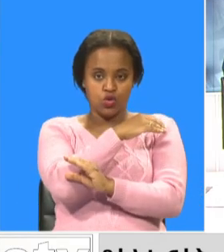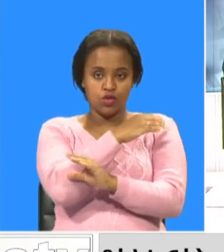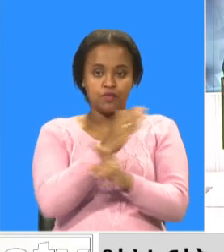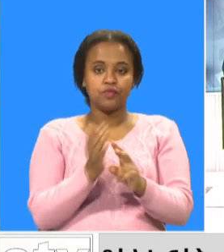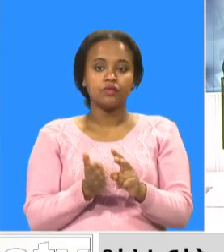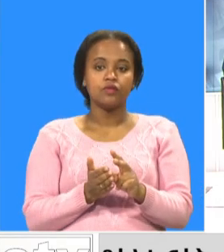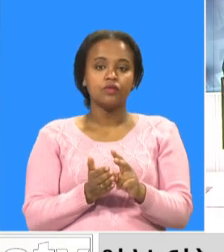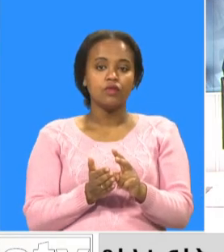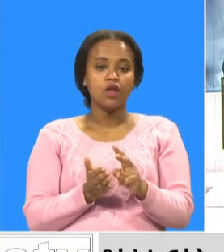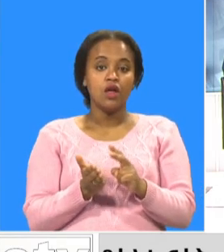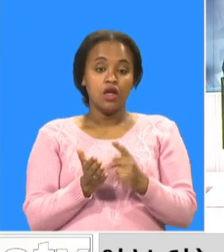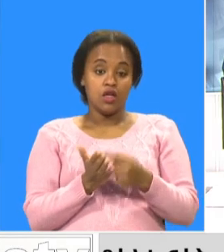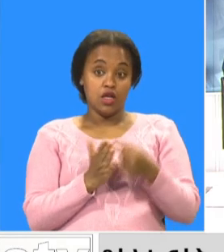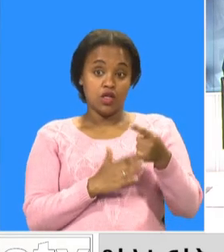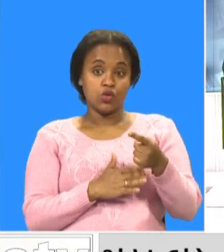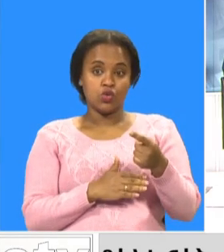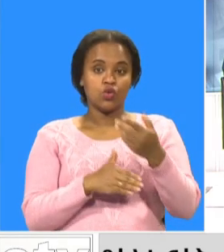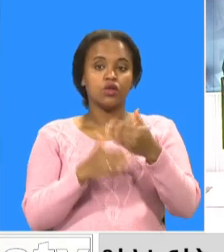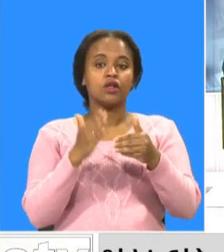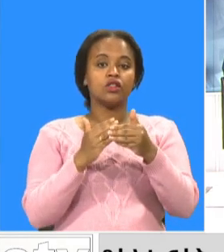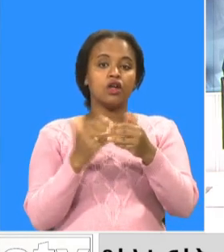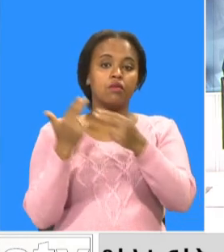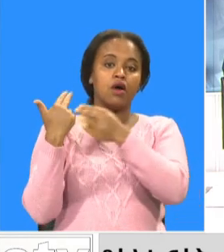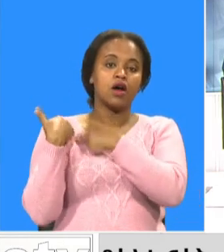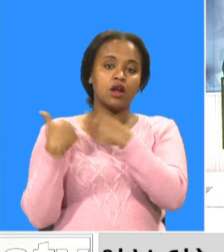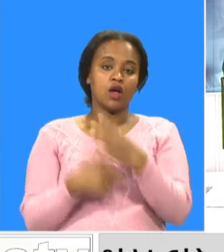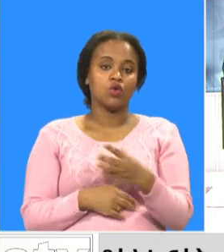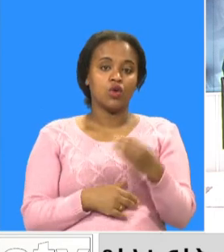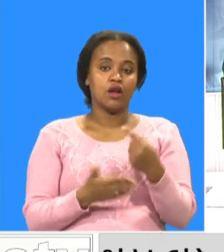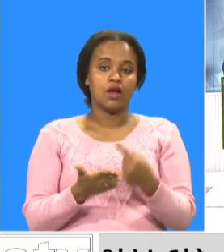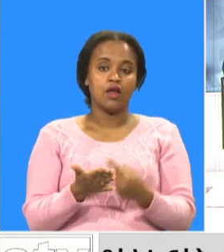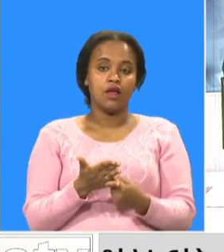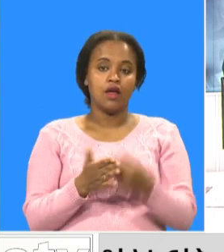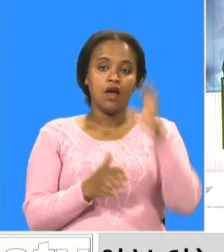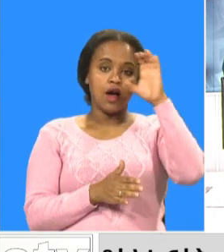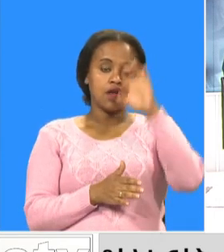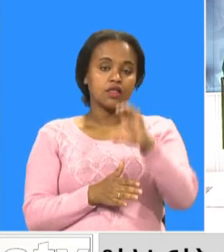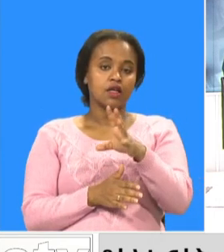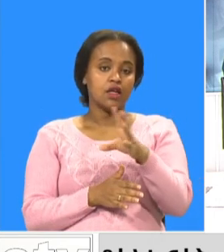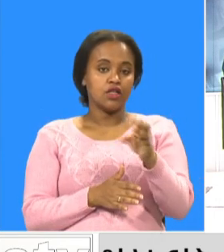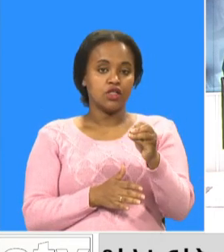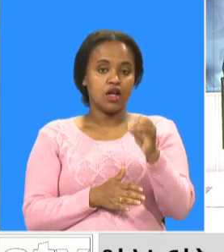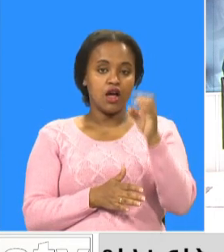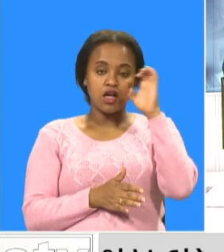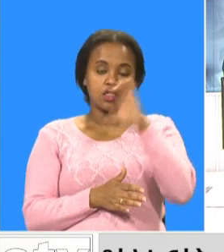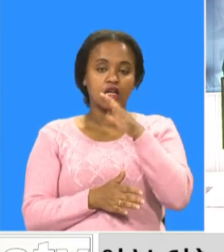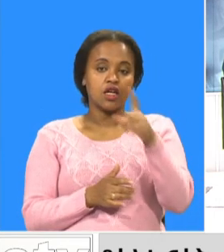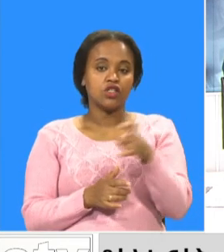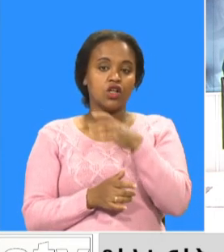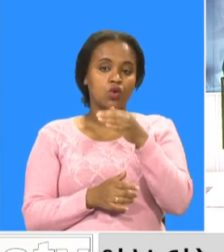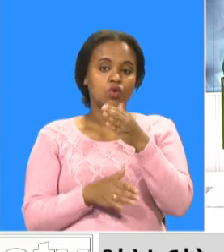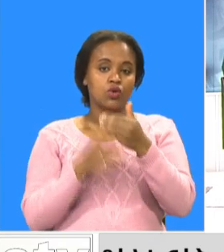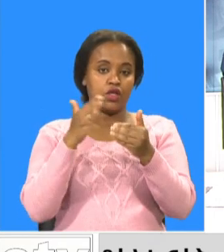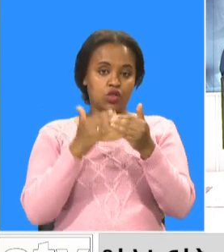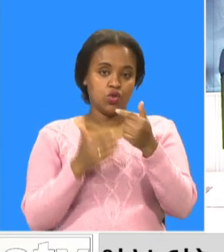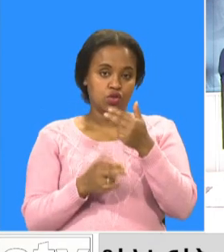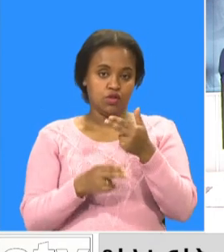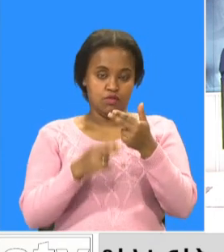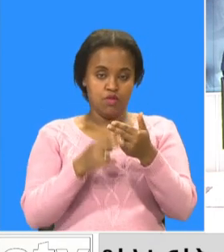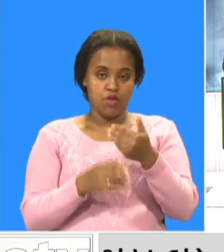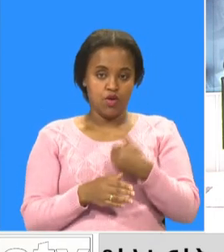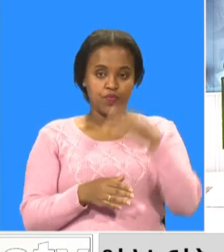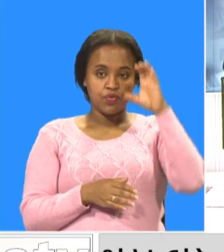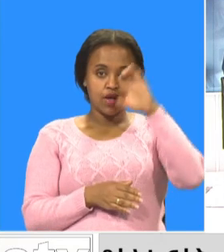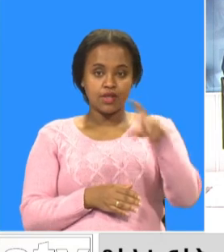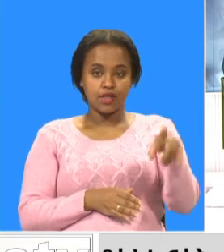የነሱ ደረጃ ማንዳታሪ እና ይሄ አስገዳጅ እና አስገዳጅ ያልሆኑ ደረጃዎች የሚባሉ አሉ።